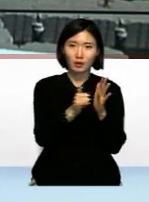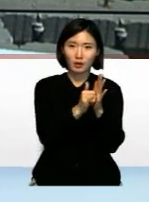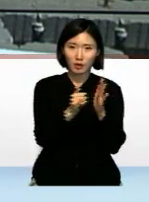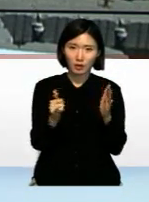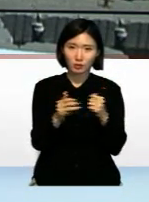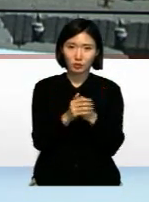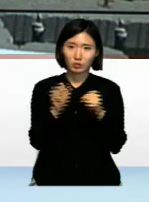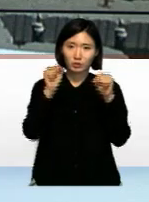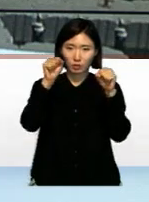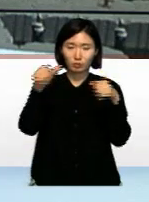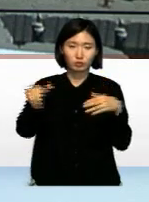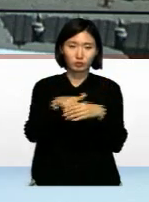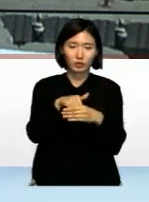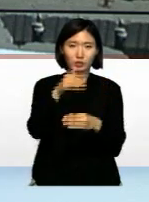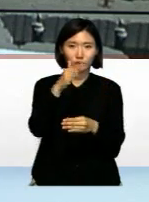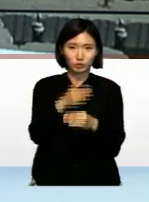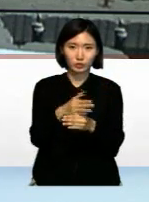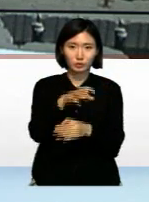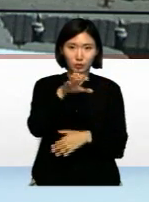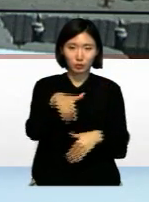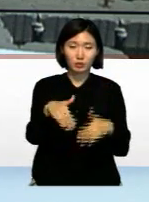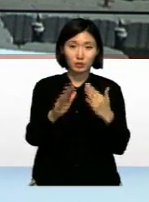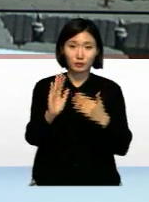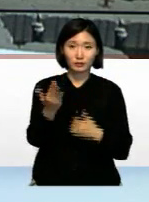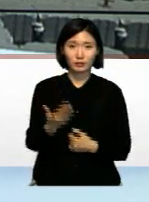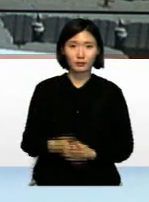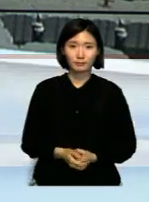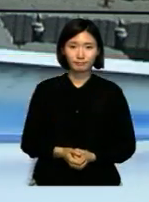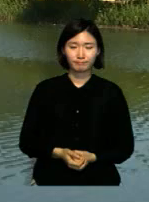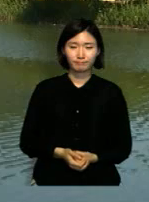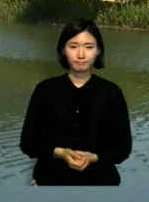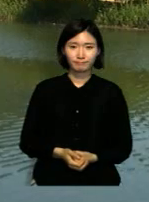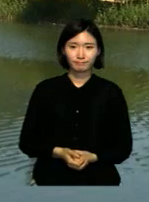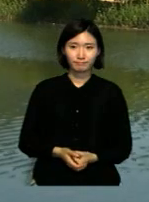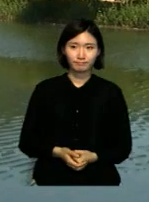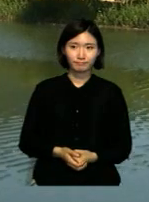가족 레저 문화의 중심지로 거듭납니다. 오용석 기자입니다.